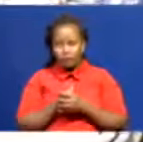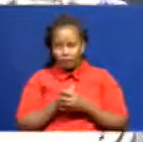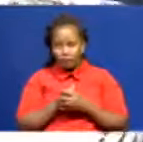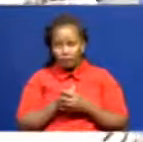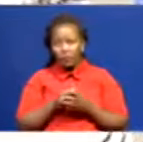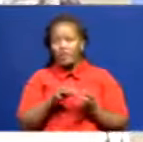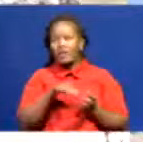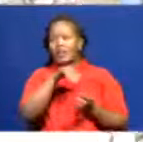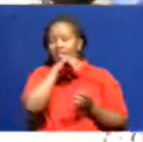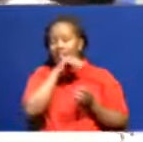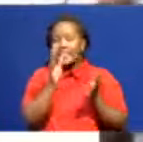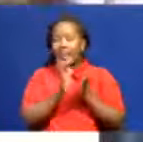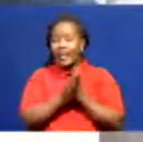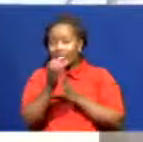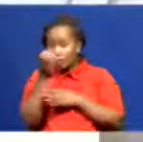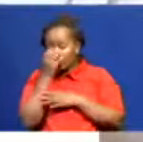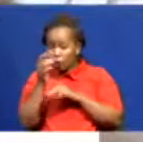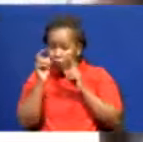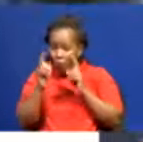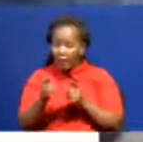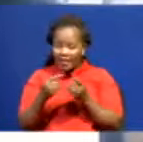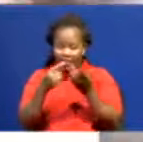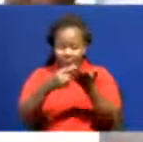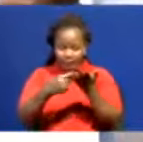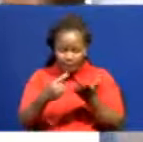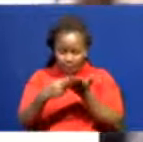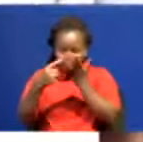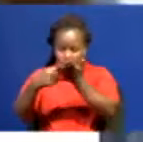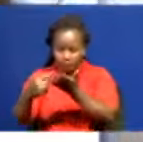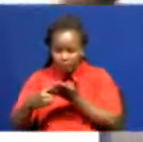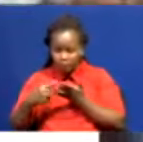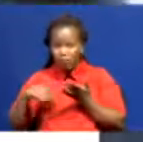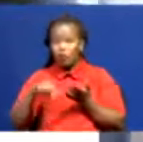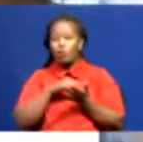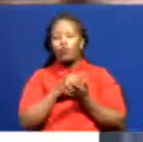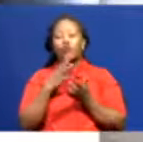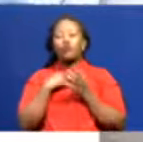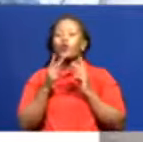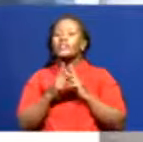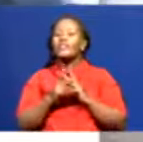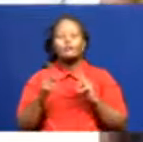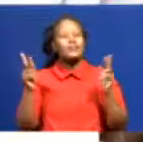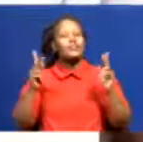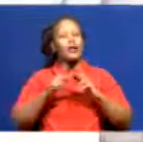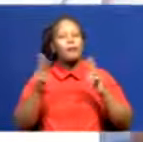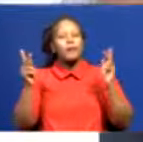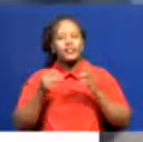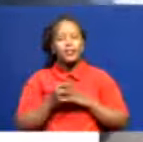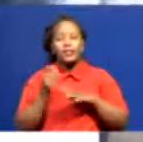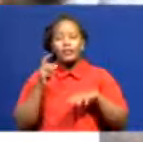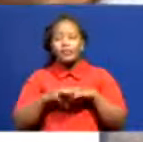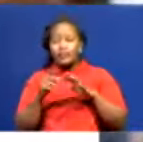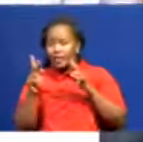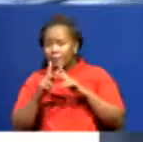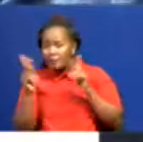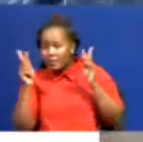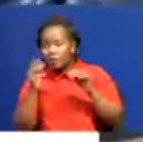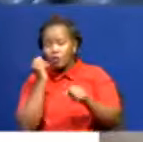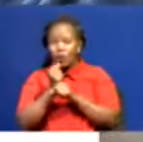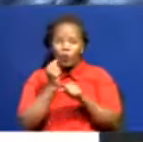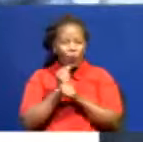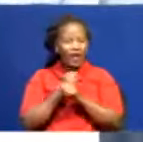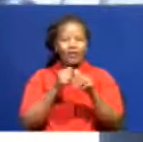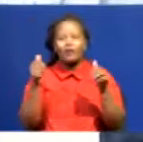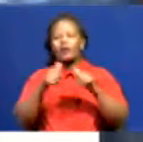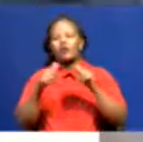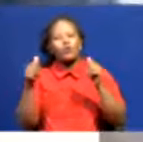Ruto wakae chini, waongee. Tunataka money. Hiyo money kikukua, kama money iko, tunaweza kupata kazi, tunaweza kupata